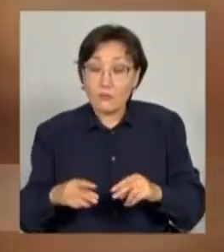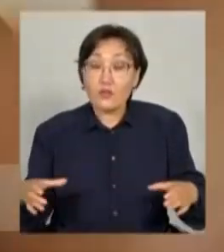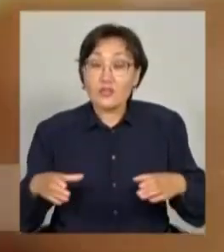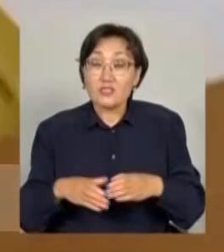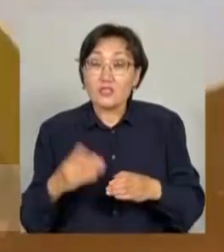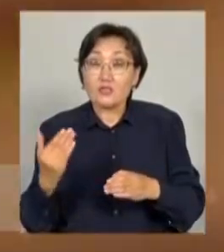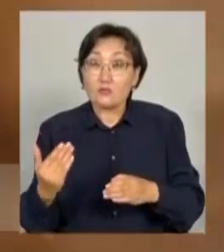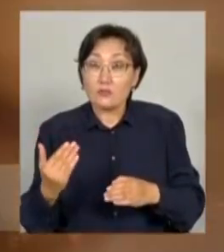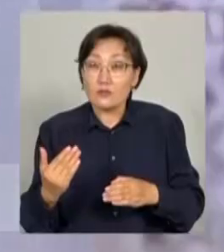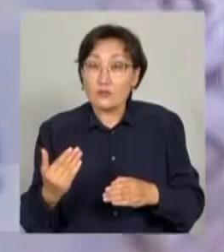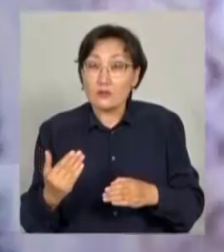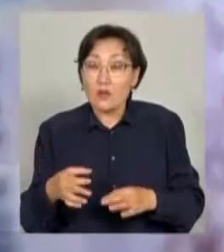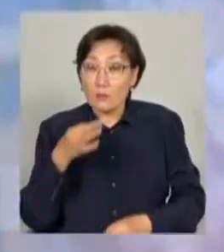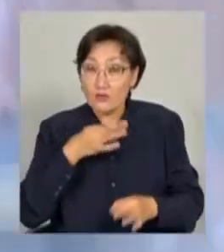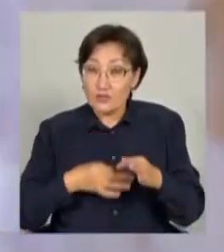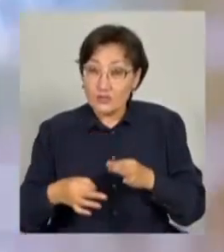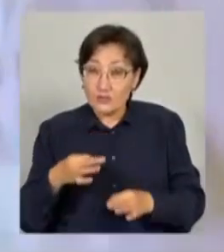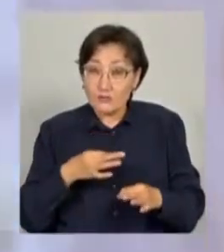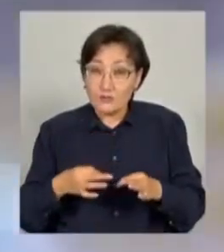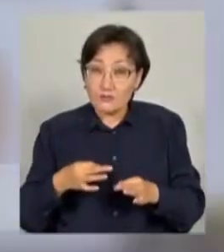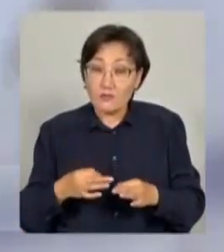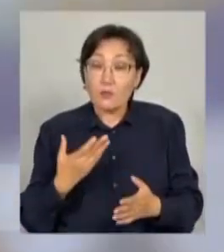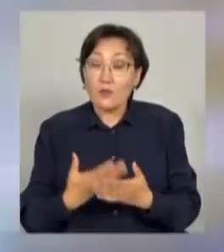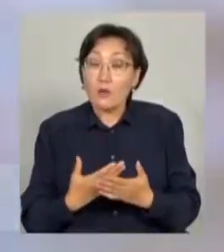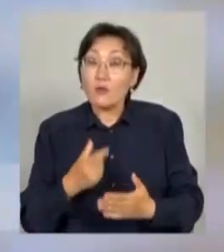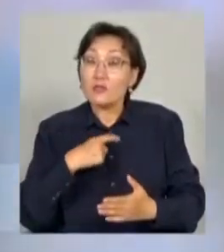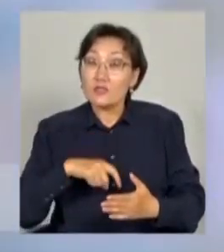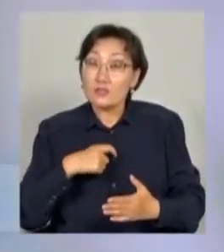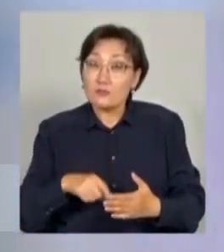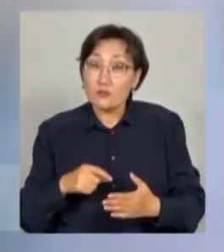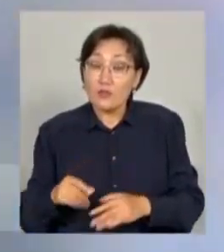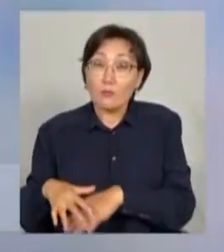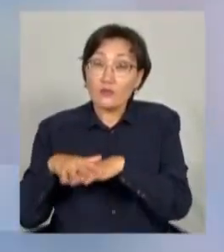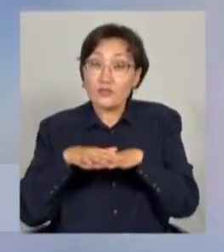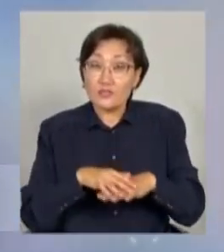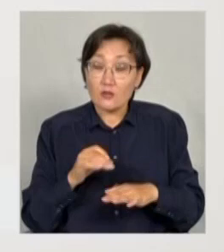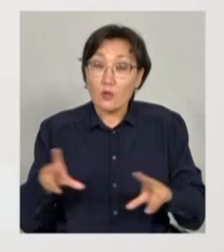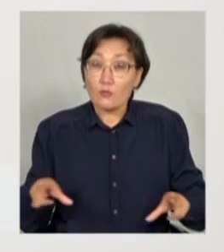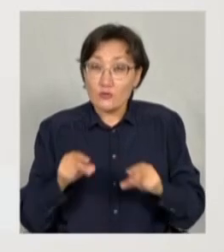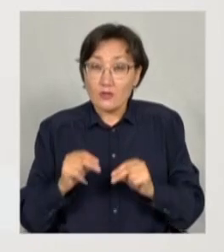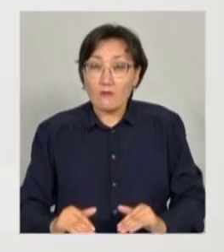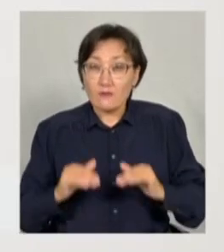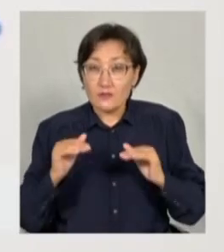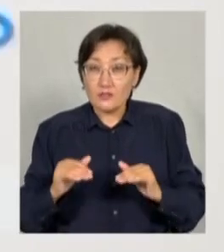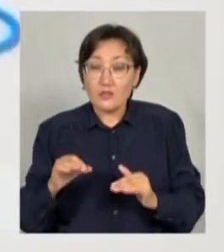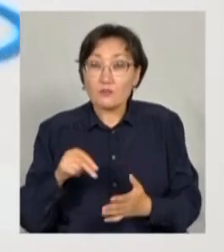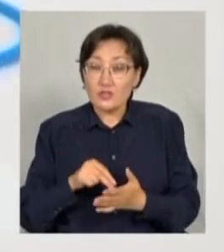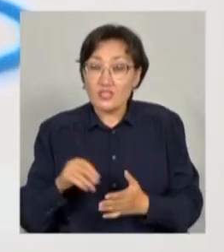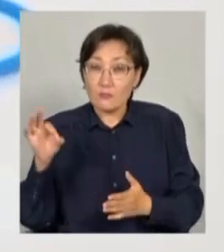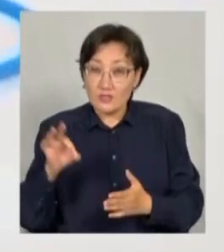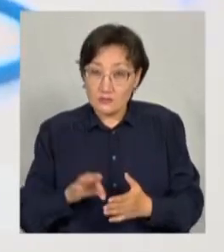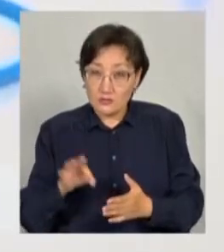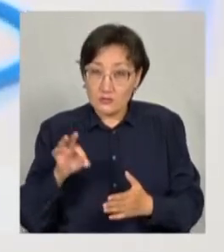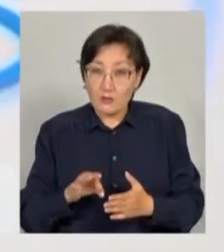компания Чиатай Фармацевтикал позиционировала себя как инвестиционная и обещала высокий и стабильный